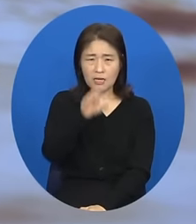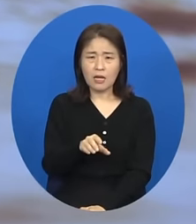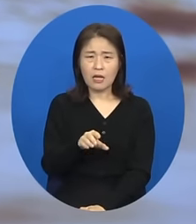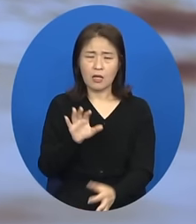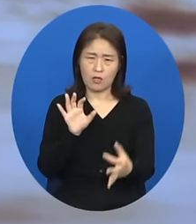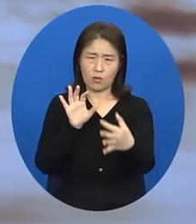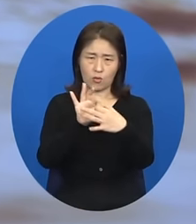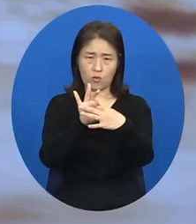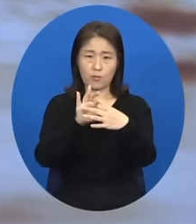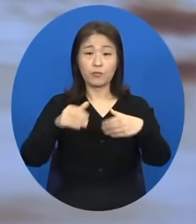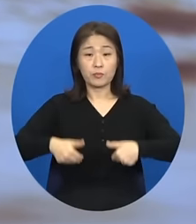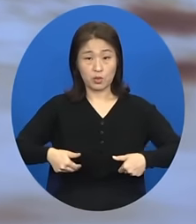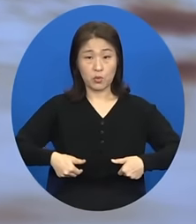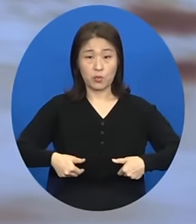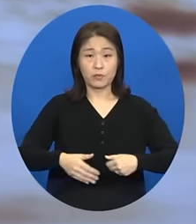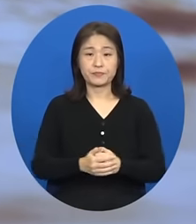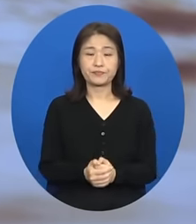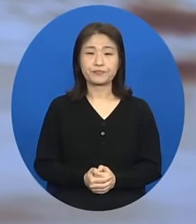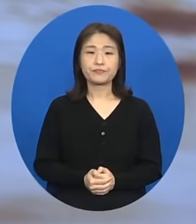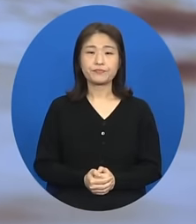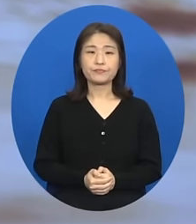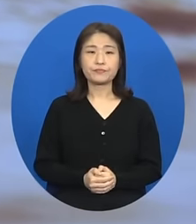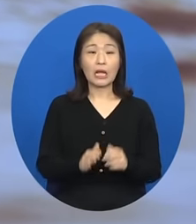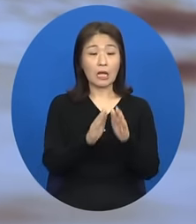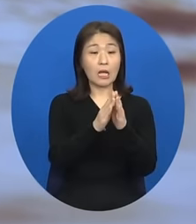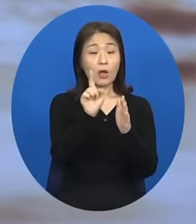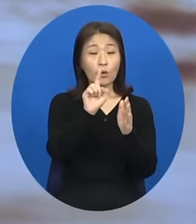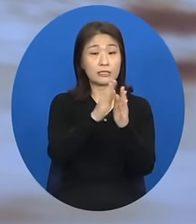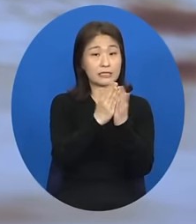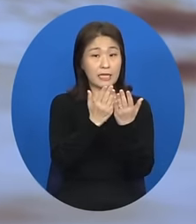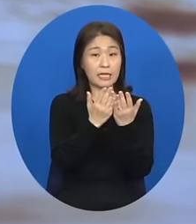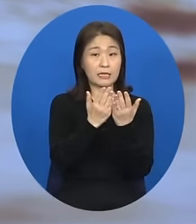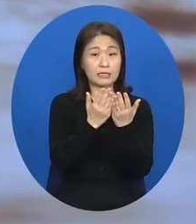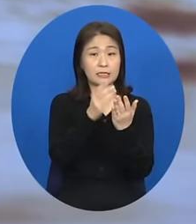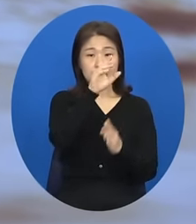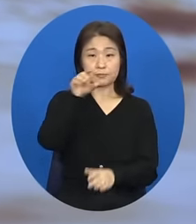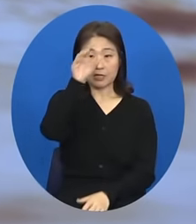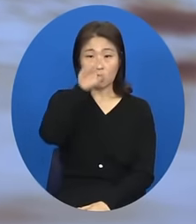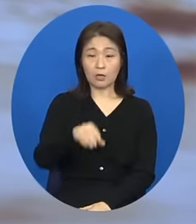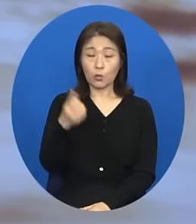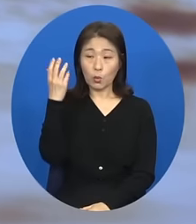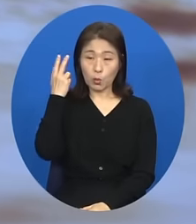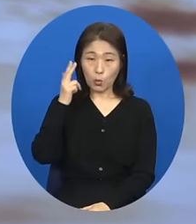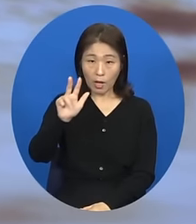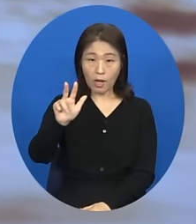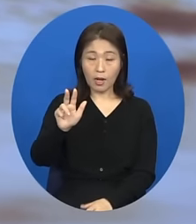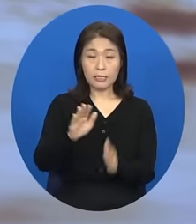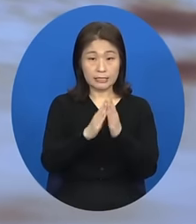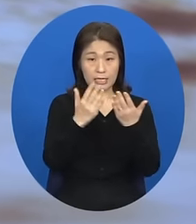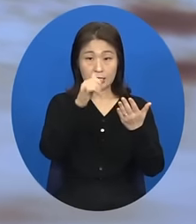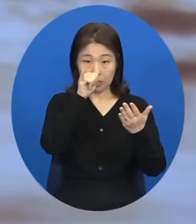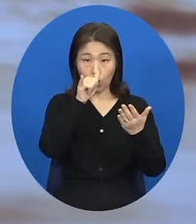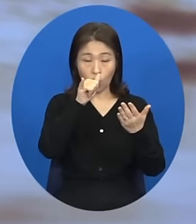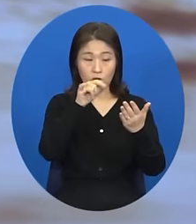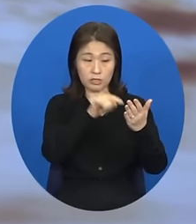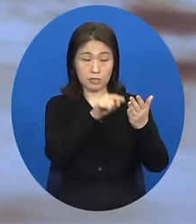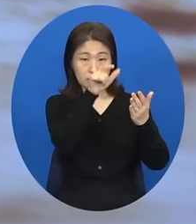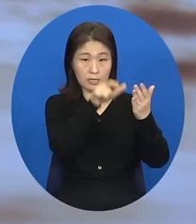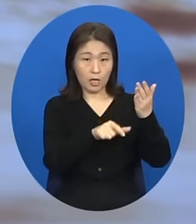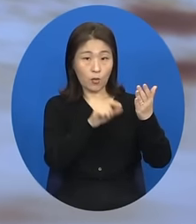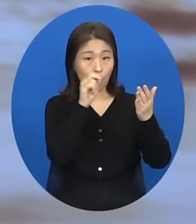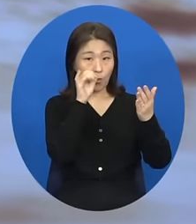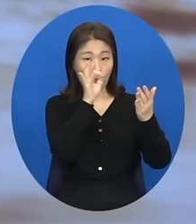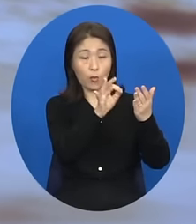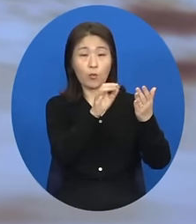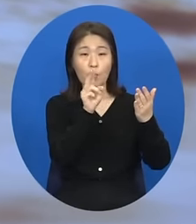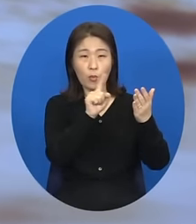맥그레이스가 쓴 십자가로 돌아가라 라는 책에서 이런 말이 나와요. 십자가는 그리스도인으로서 삶을